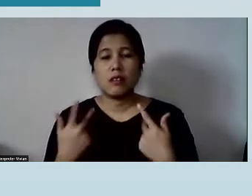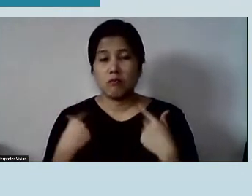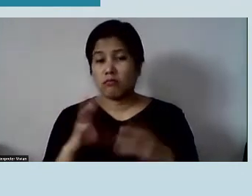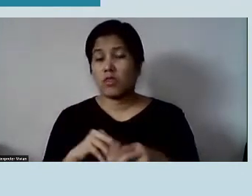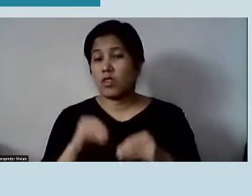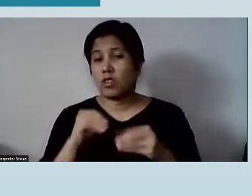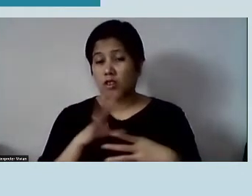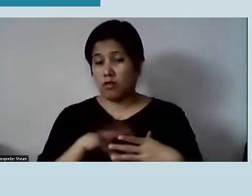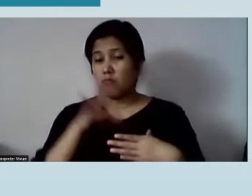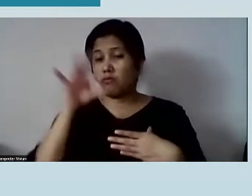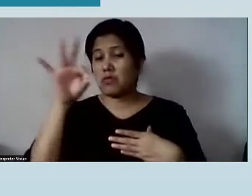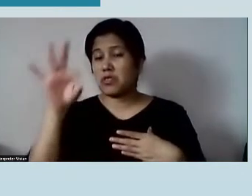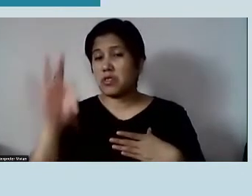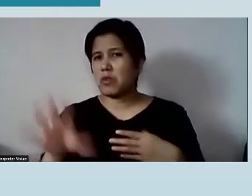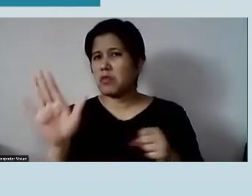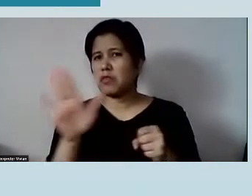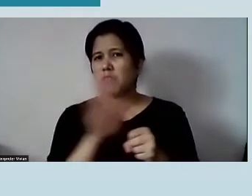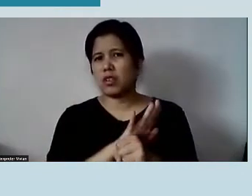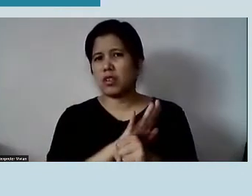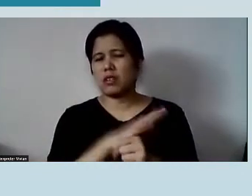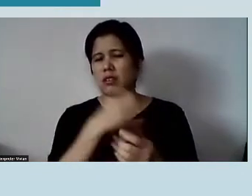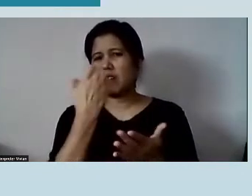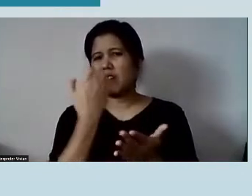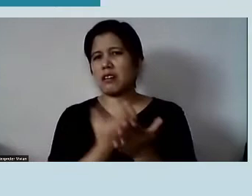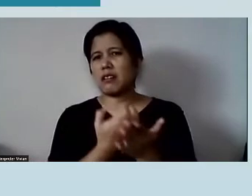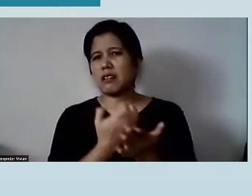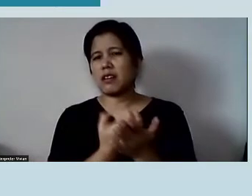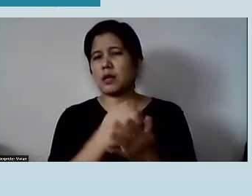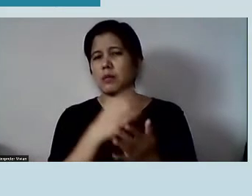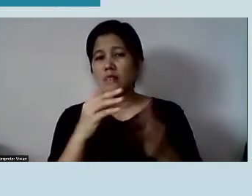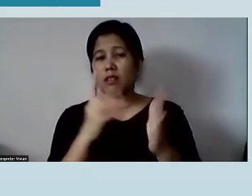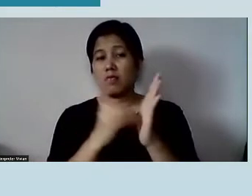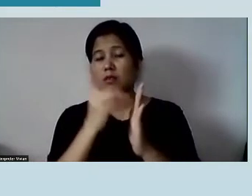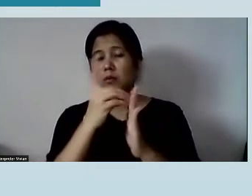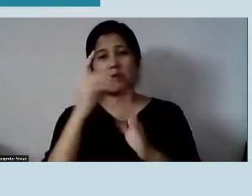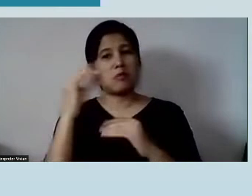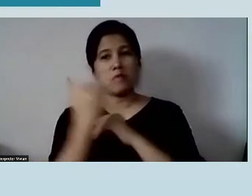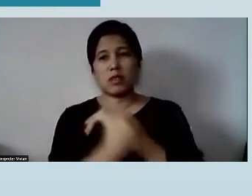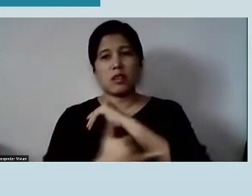fully doon sa economic development ng ating bansa.